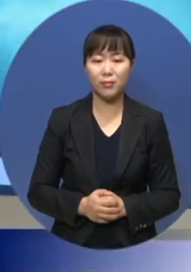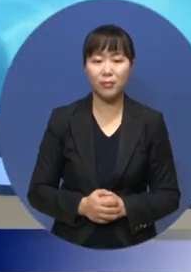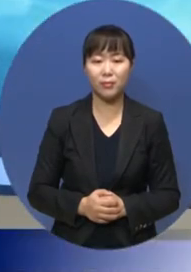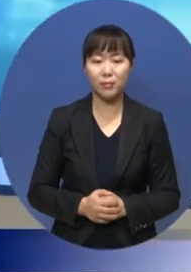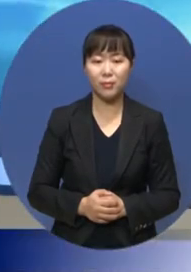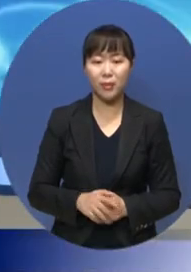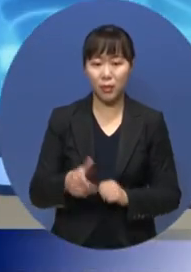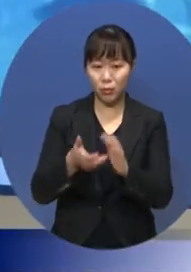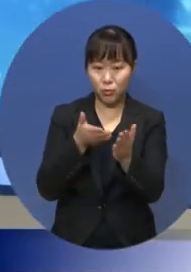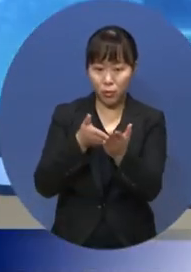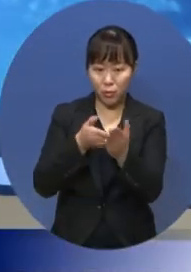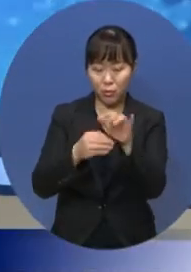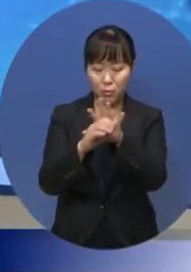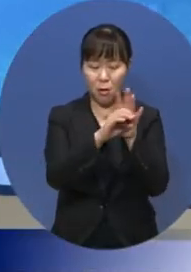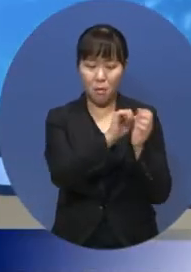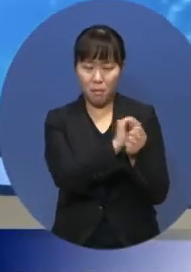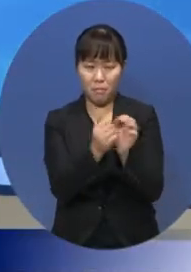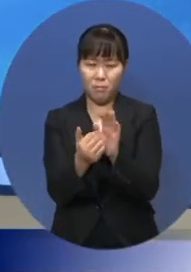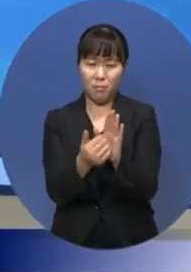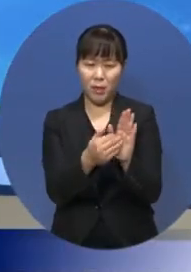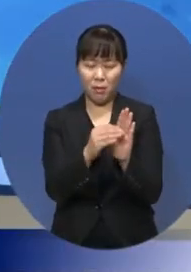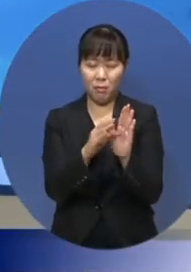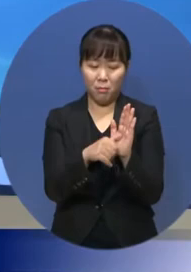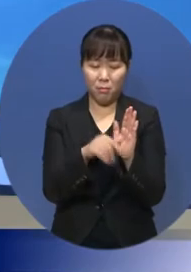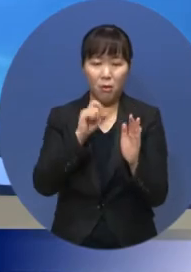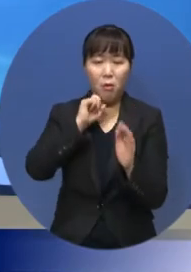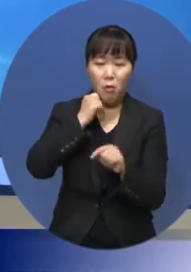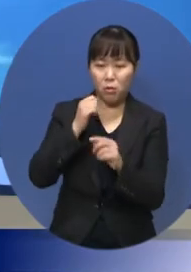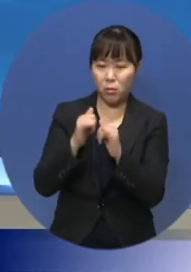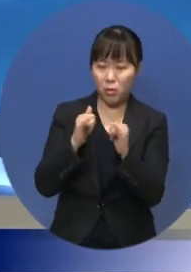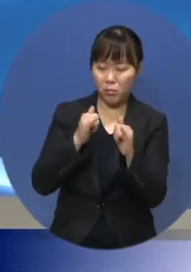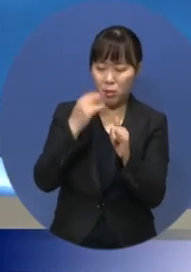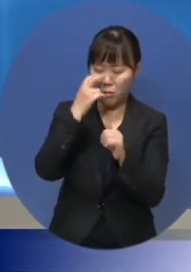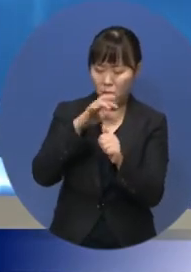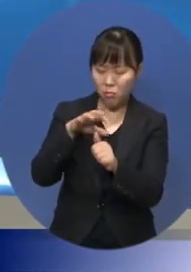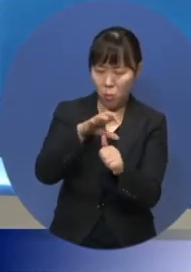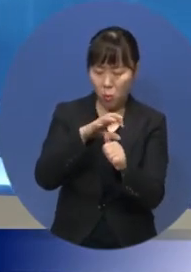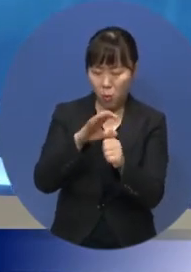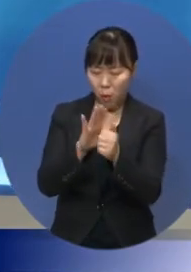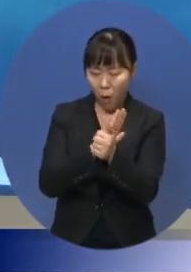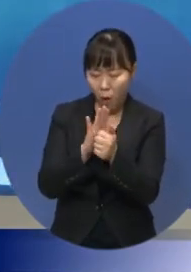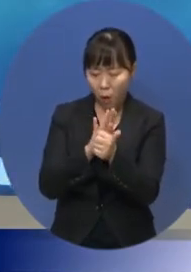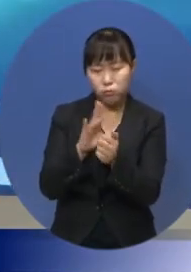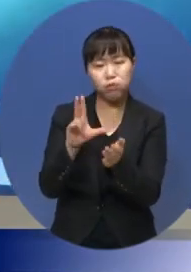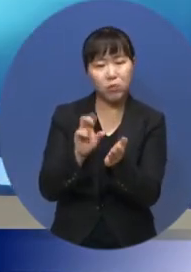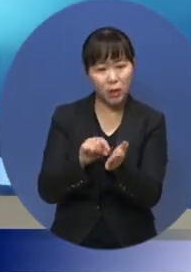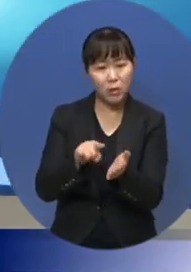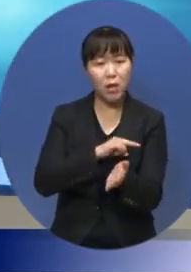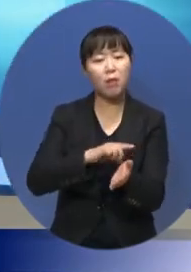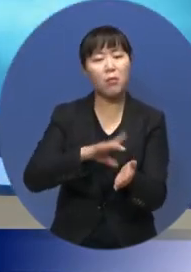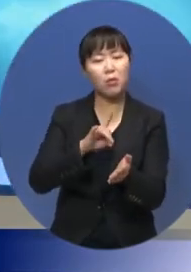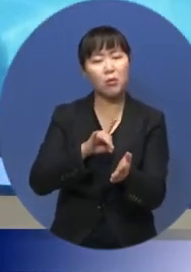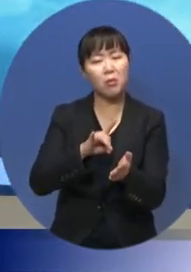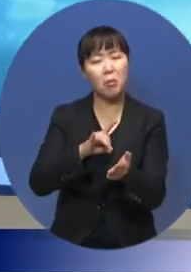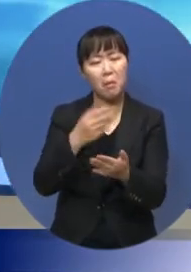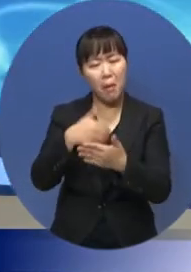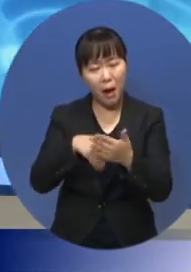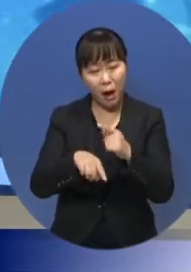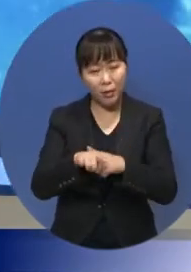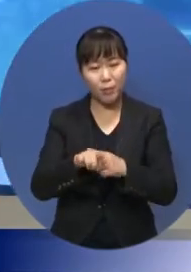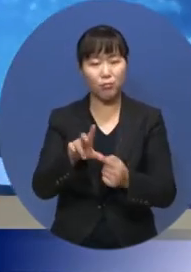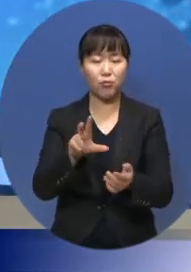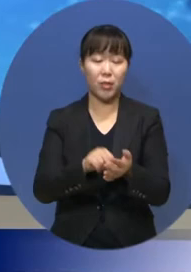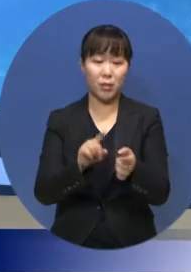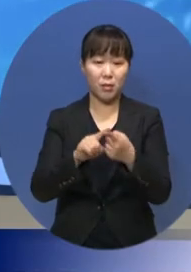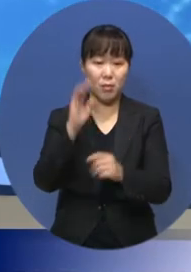앞선 뉴스에서 코로나19 방역 과정에서 취약계층 돌봄 공백 문제가 우선순위에서 밀려났다는 지적에